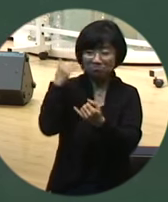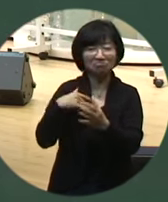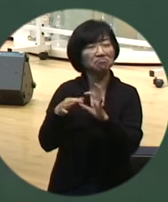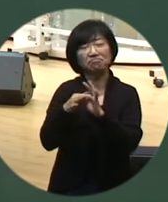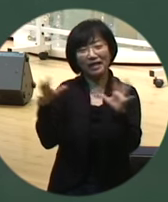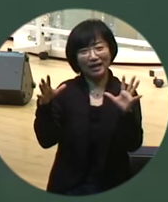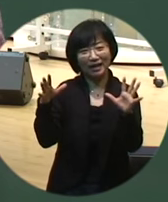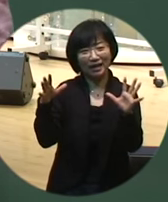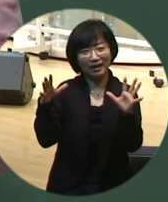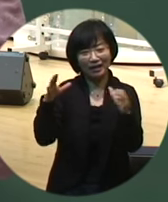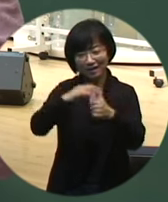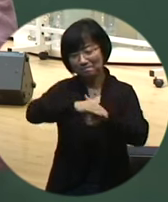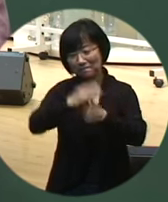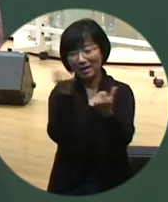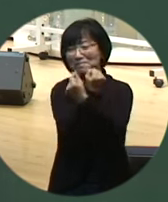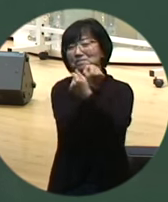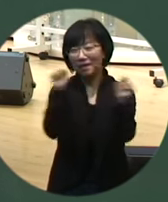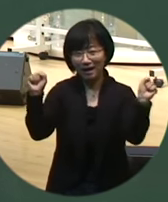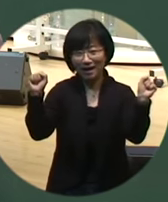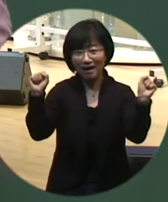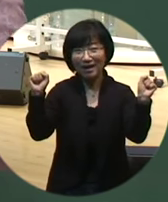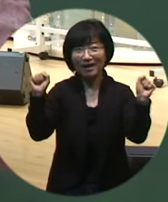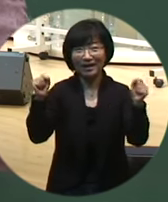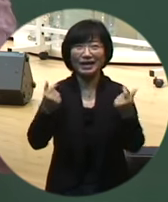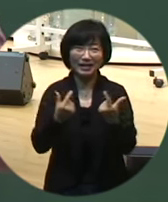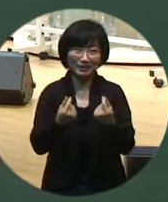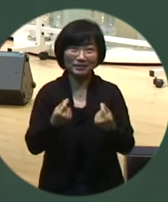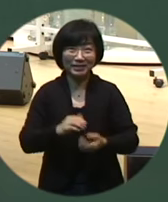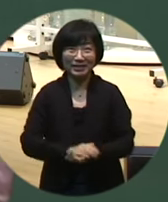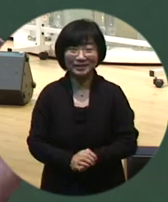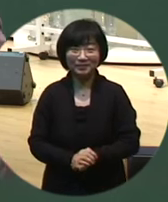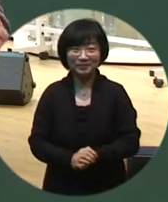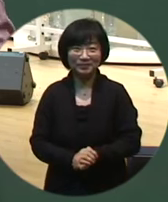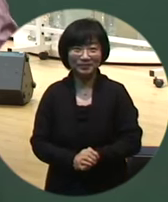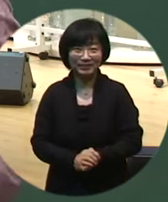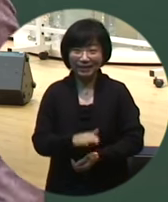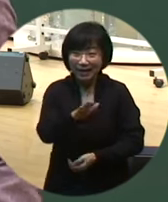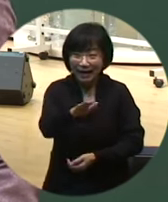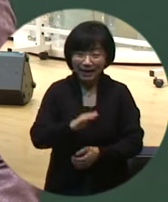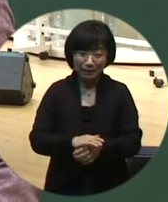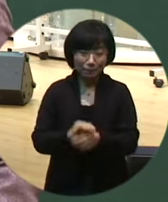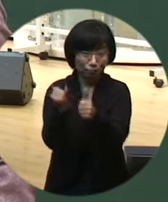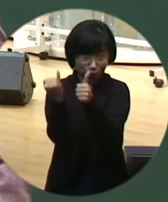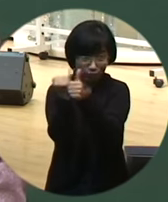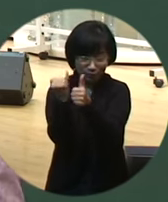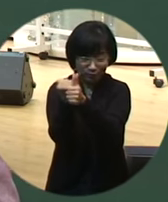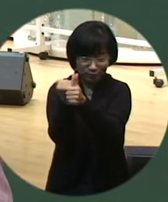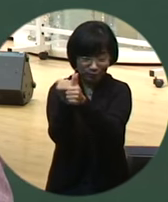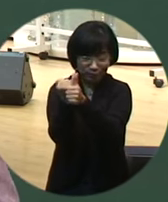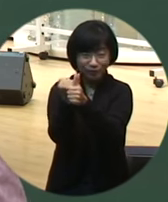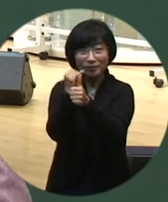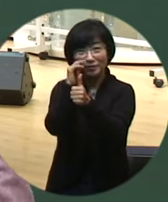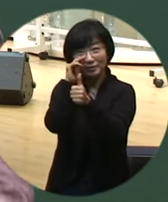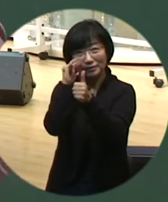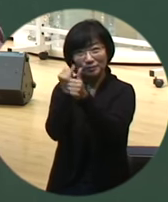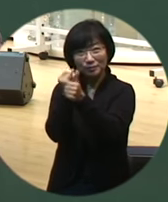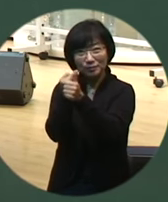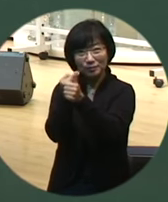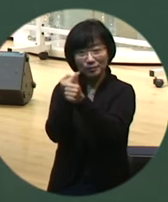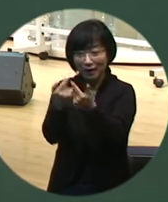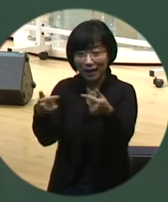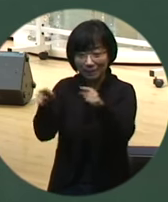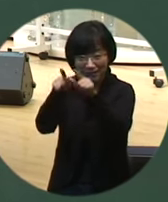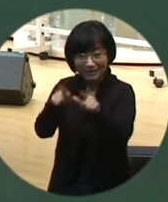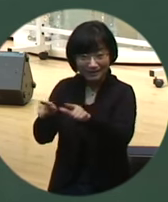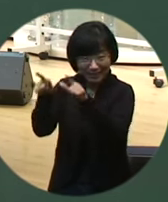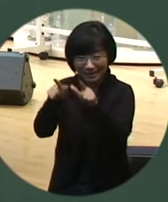environments and circumstances regarding your husband and your wife. 솔직히 여러분, 우리가 부부가 같이 살면서요. 좀 이제 어느 정도 살면